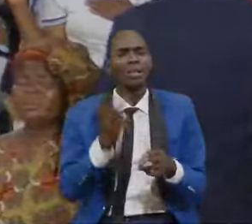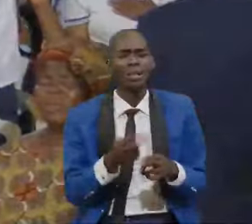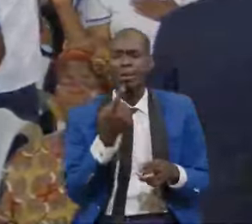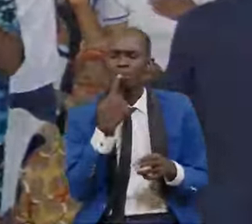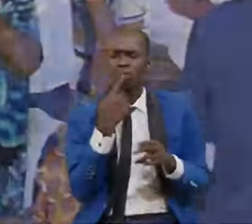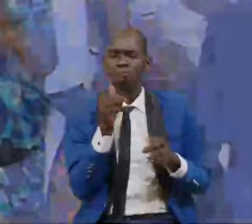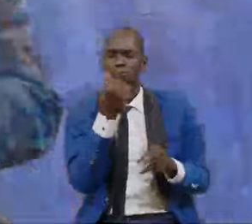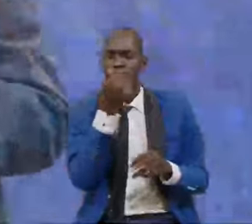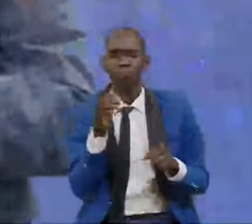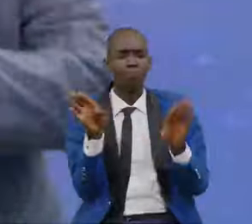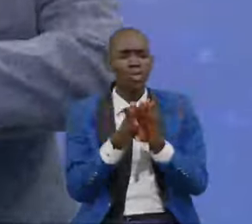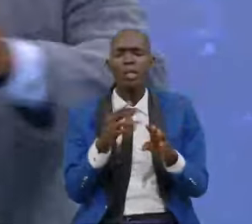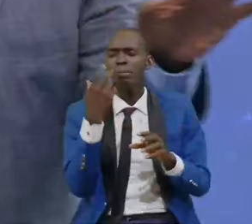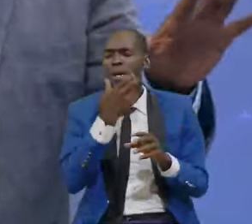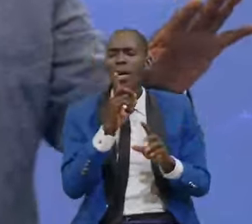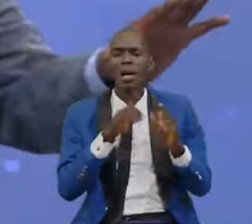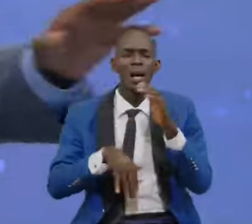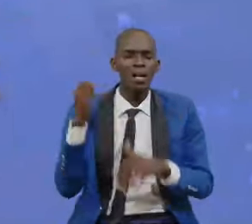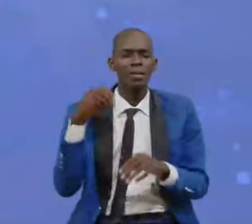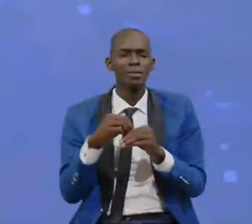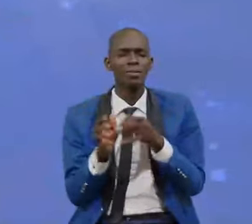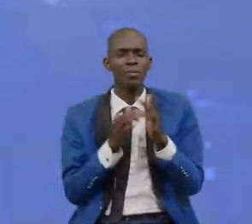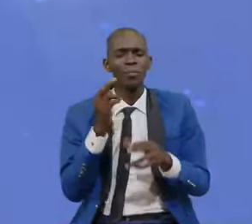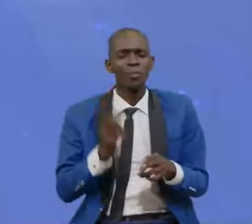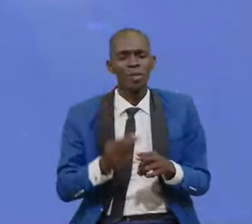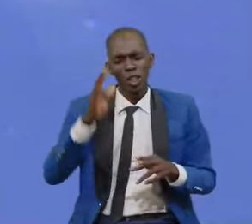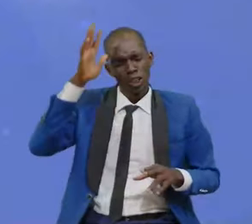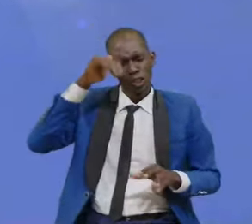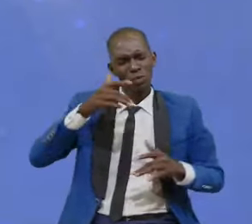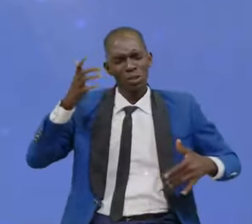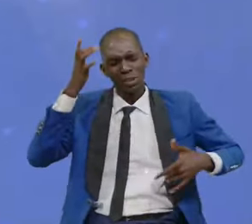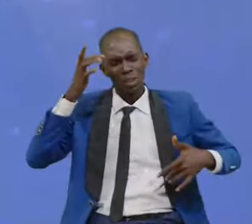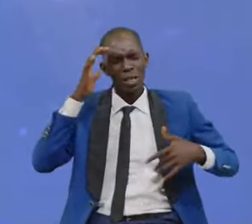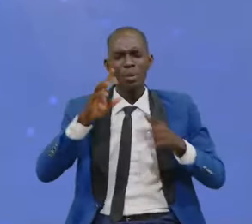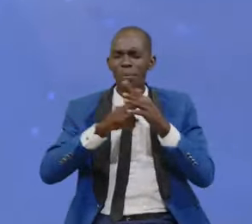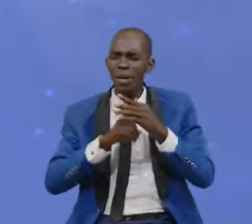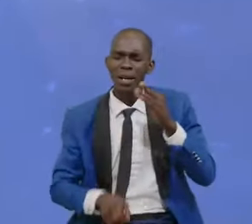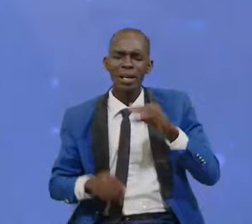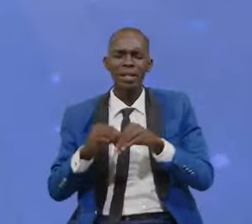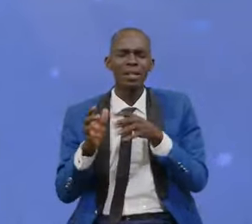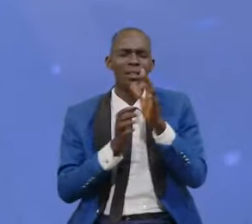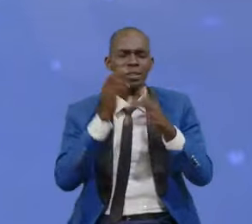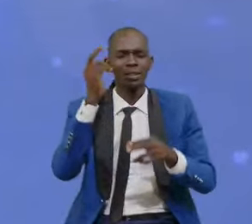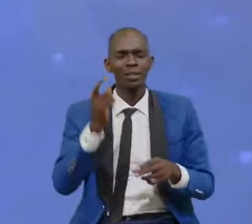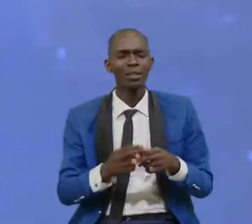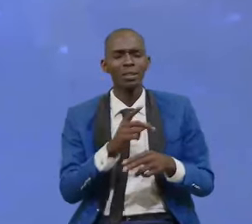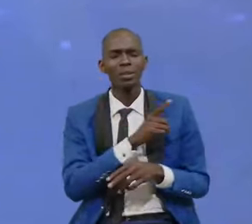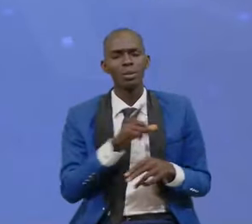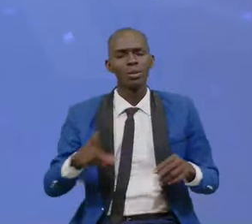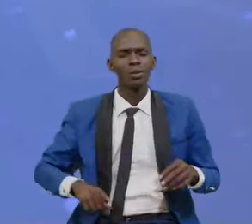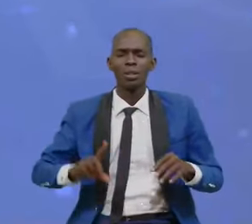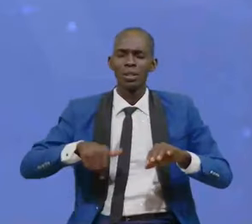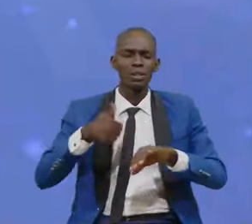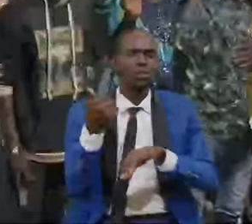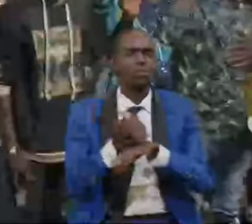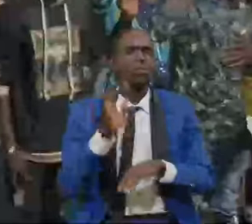langues muettes soient déliées, les maladies incurables disparaissent. Seigneur,